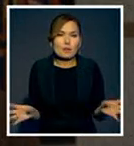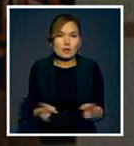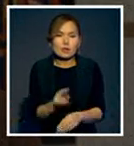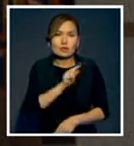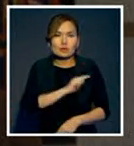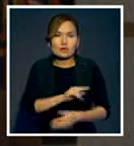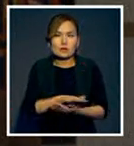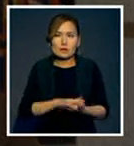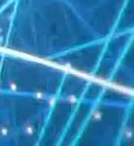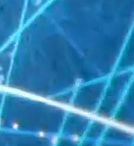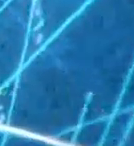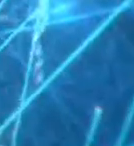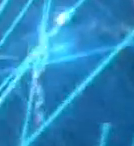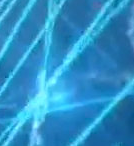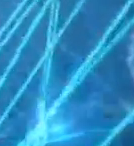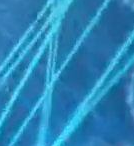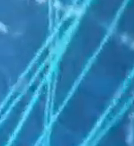деп айтпаймыз.